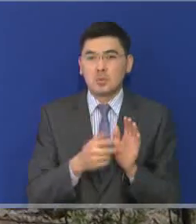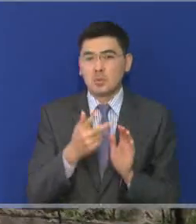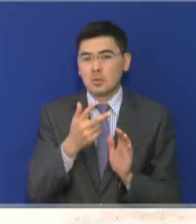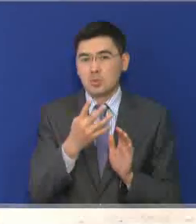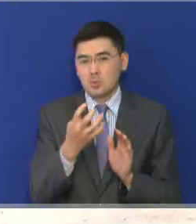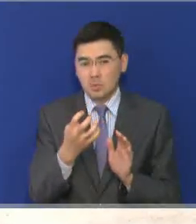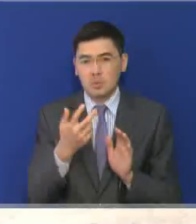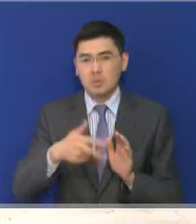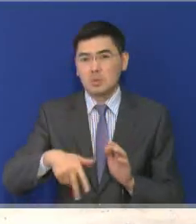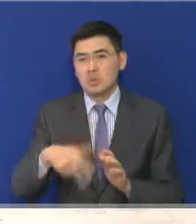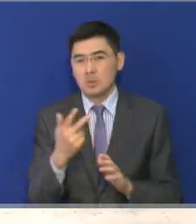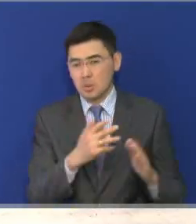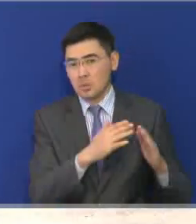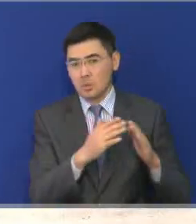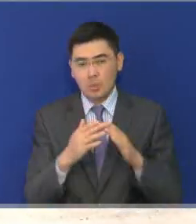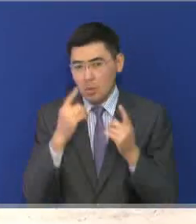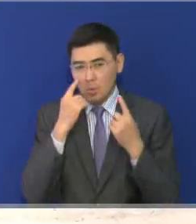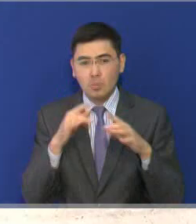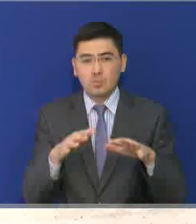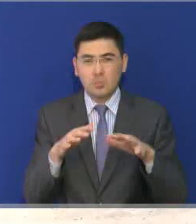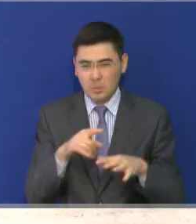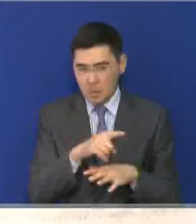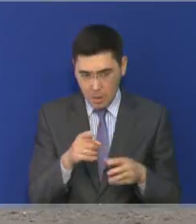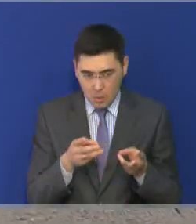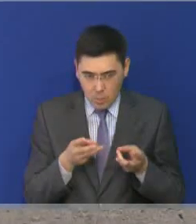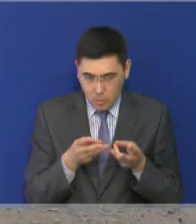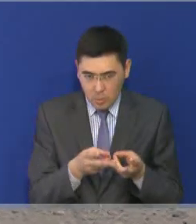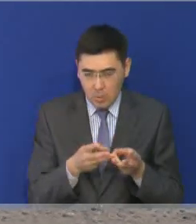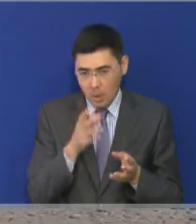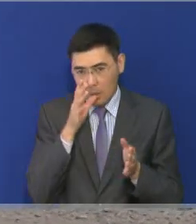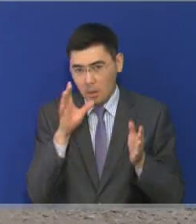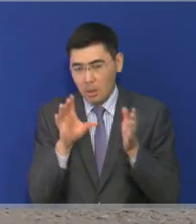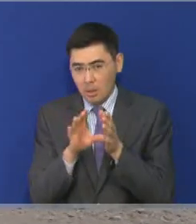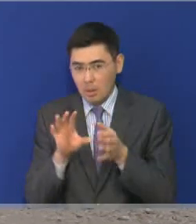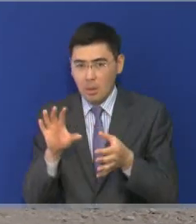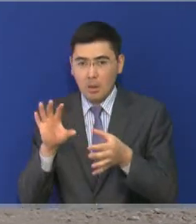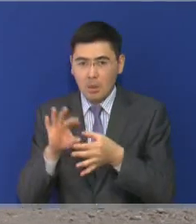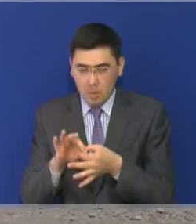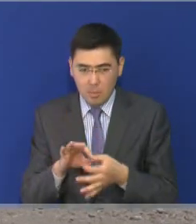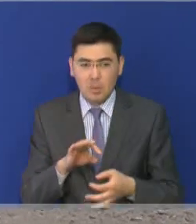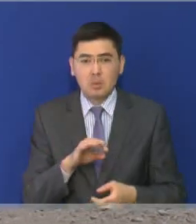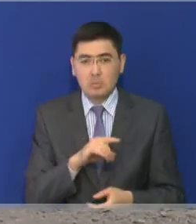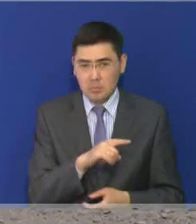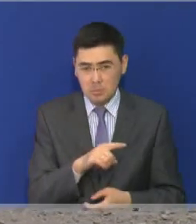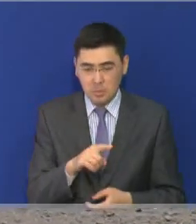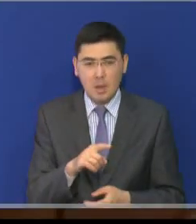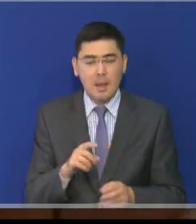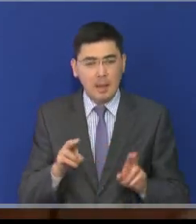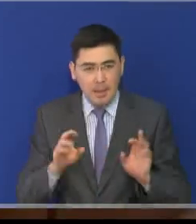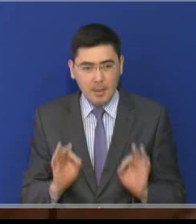38433 жеке тұрғын үй бар. Үй иелерінің көбі әлі де жылыту пештері мен электр құралдарын дұрыс қолданбайды. Салдары да жоқ